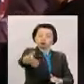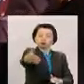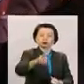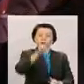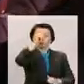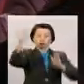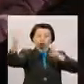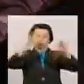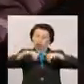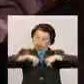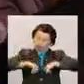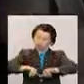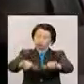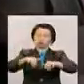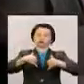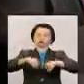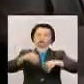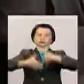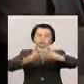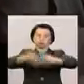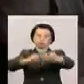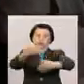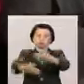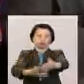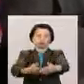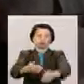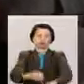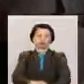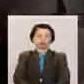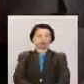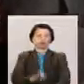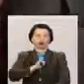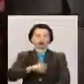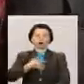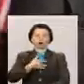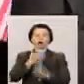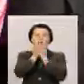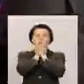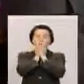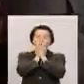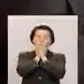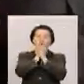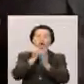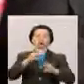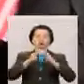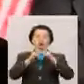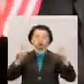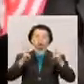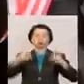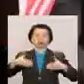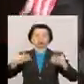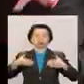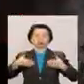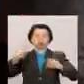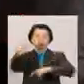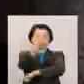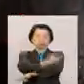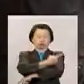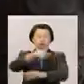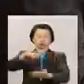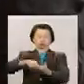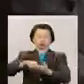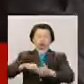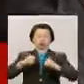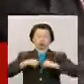Malaysia kekal dan terus maju. Saya memang rasa terharu dan sangat gembira hari ini pakai